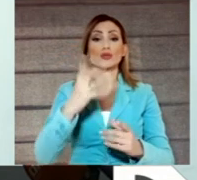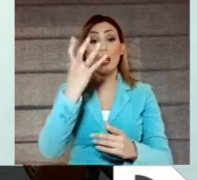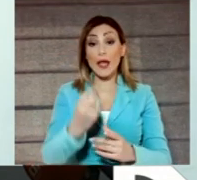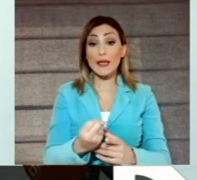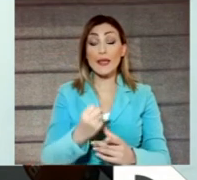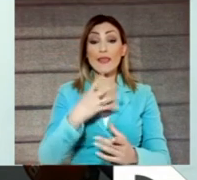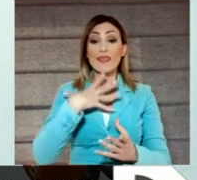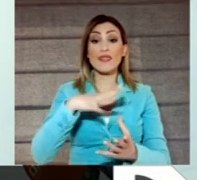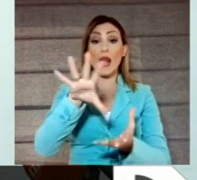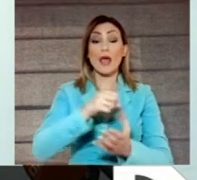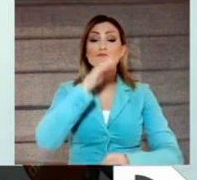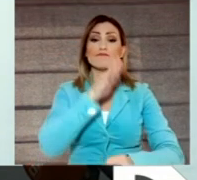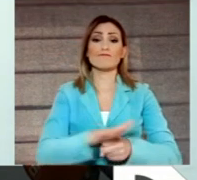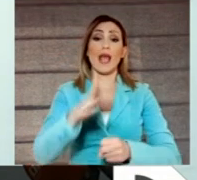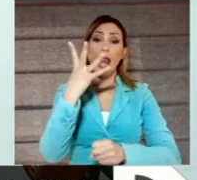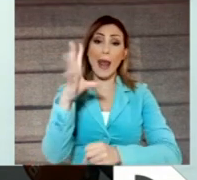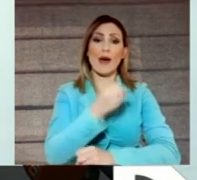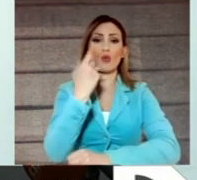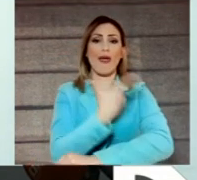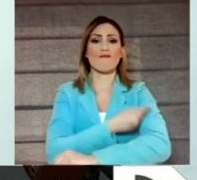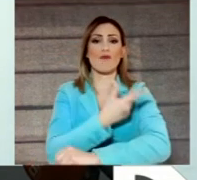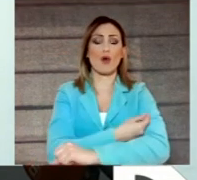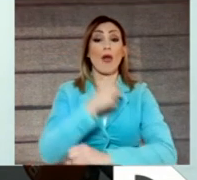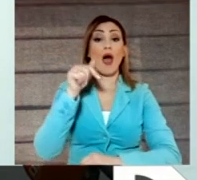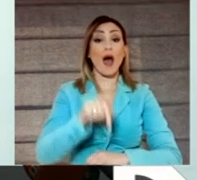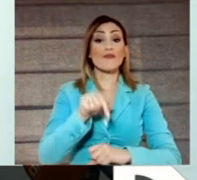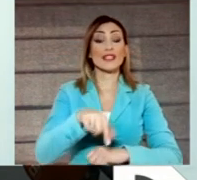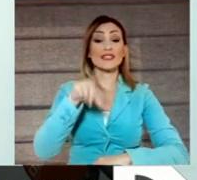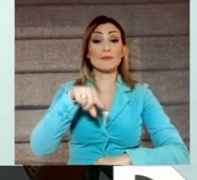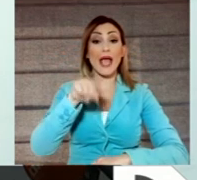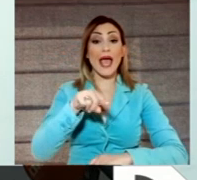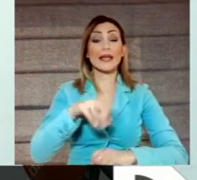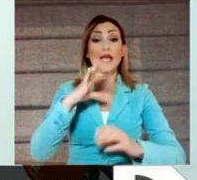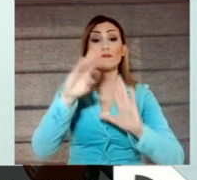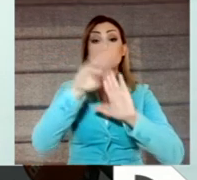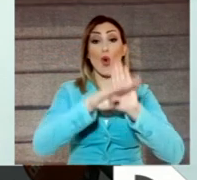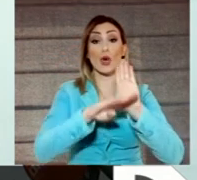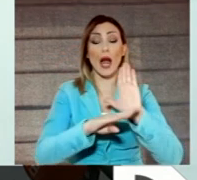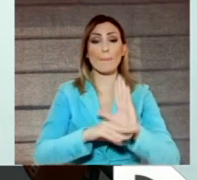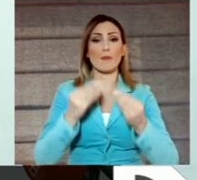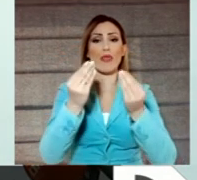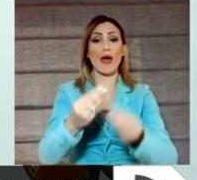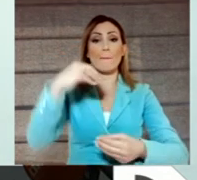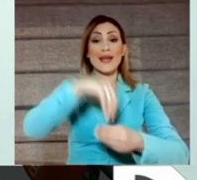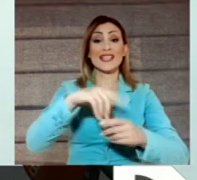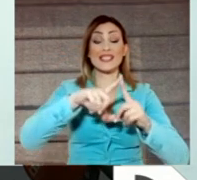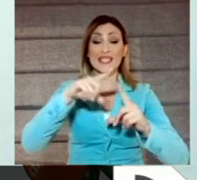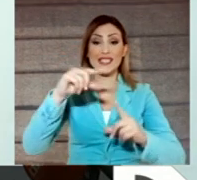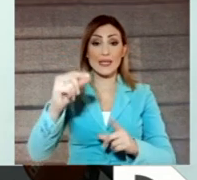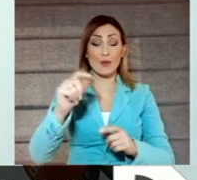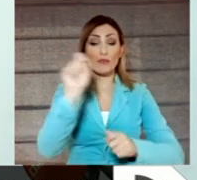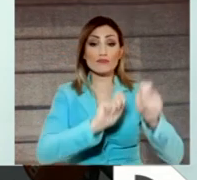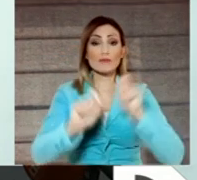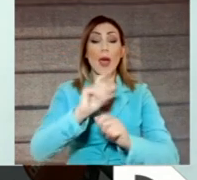επαρκείς ποσότητες. Αυτές τις μέρες διαμορφώνουμε το εμβολιαστικό πρόγραμμα που θα εφαρμόσουμε στην Κύπρο, ώστε να δώσουμε προτεραιότητα